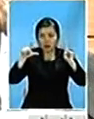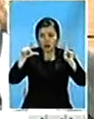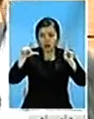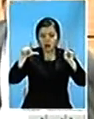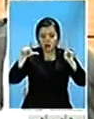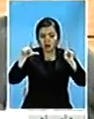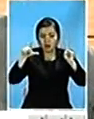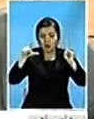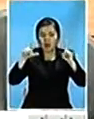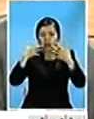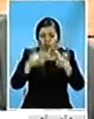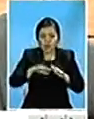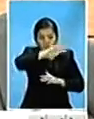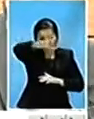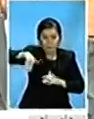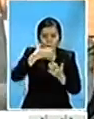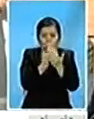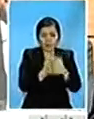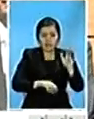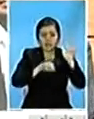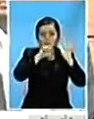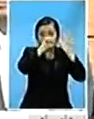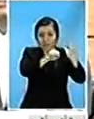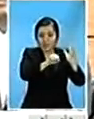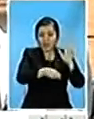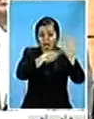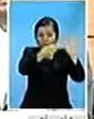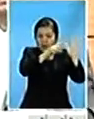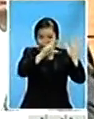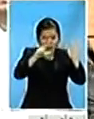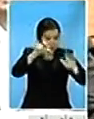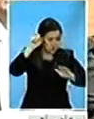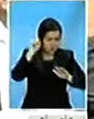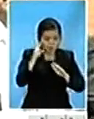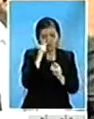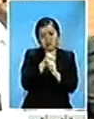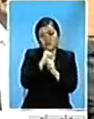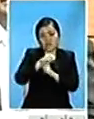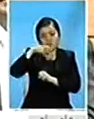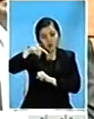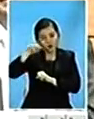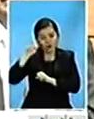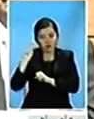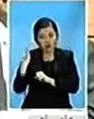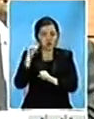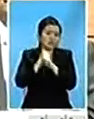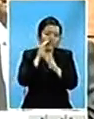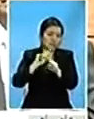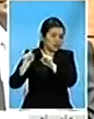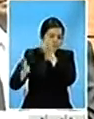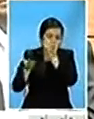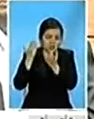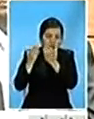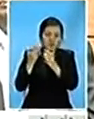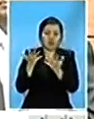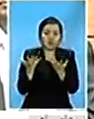ถามว่าแล้ว 350,000 ล้านที่บอกว่าพร้อมแล้วที่จะใช้ต้องใช้ทันทีต้องออกเป็นพระราชกำหนดออกผ่านงบประมาณหรือออกเป็นพระราชบัญญัติไม่ได้